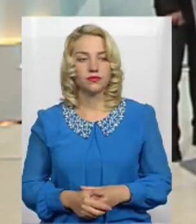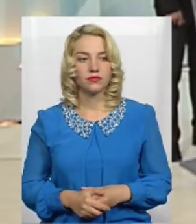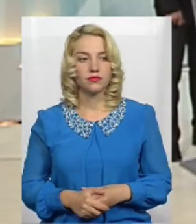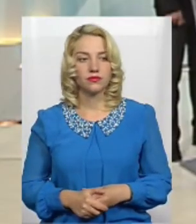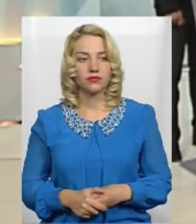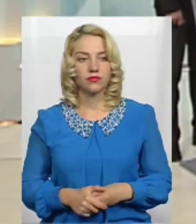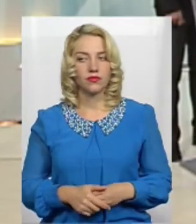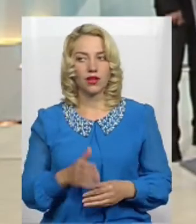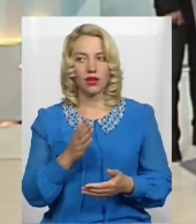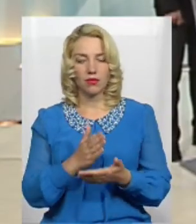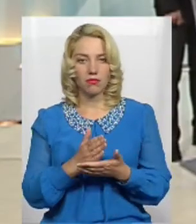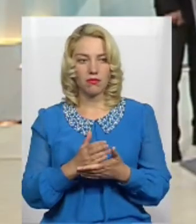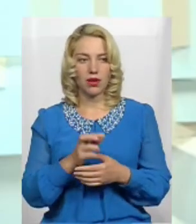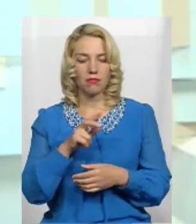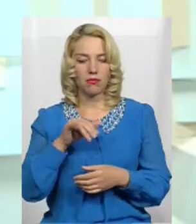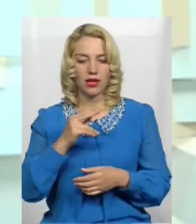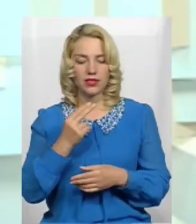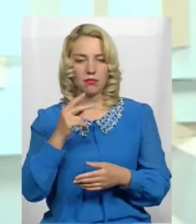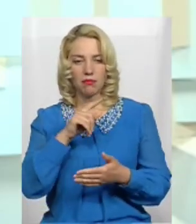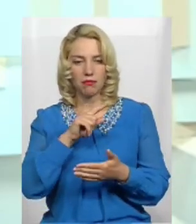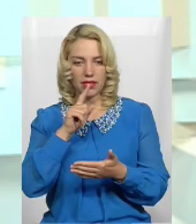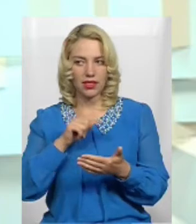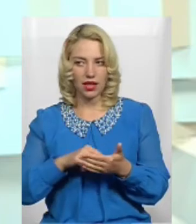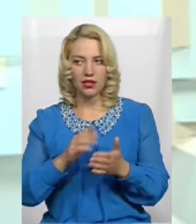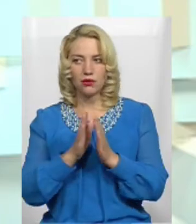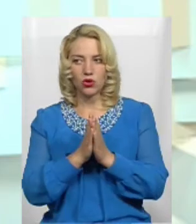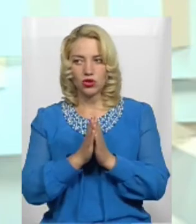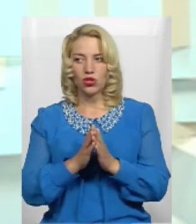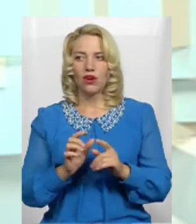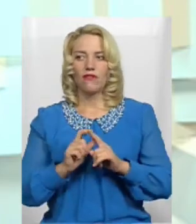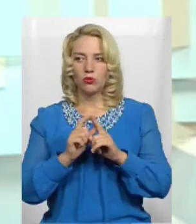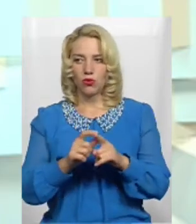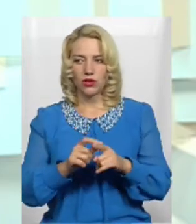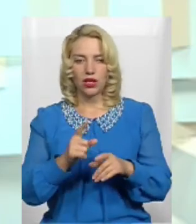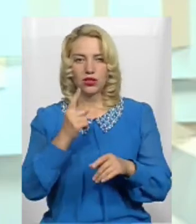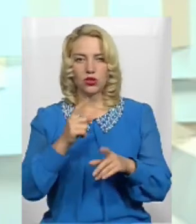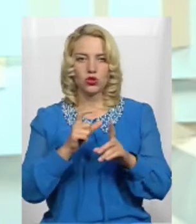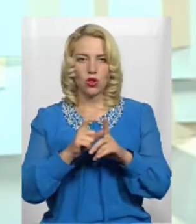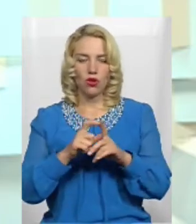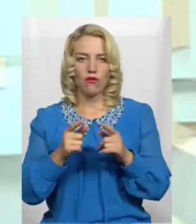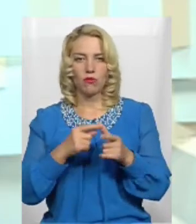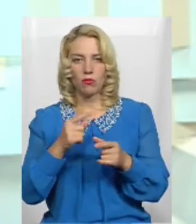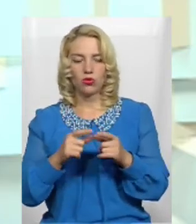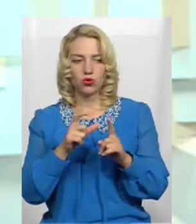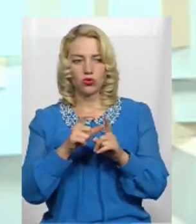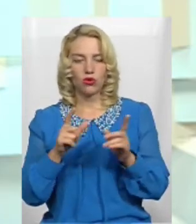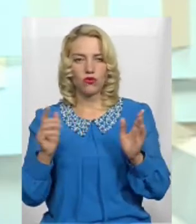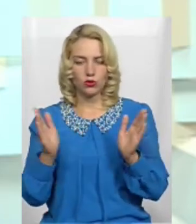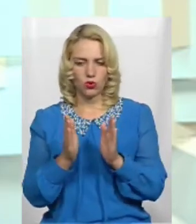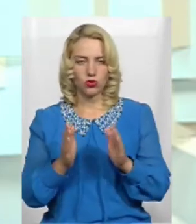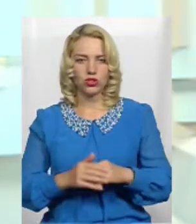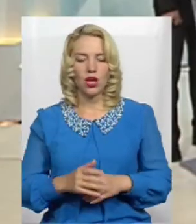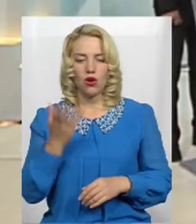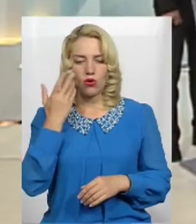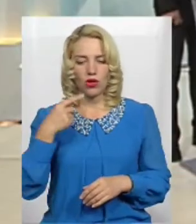Далі маємо бліц-питання стосовно справ депутатських. Прошу відповідати словом або словосполученням. Коли